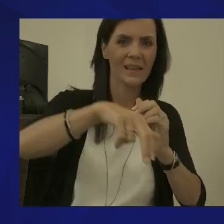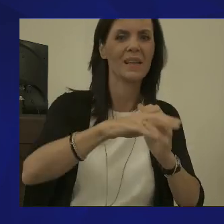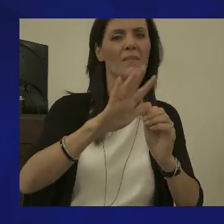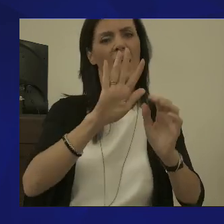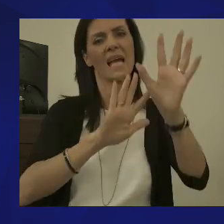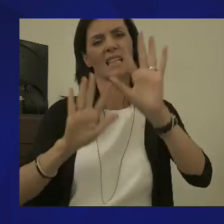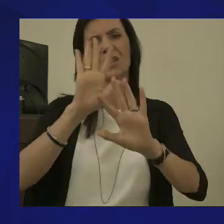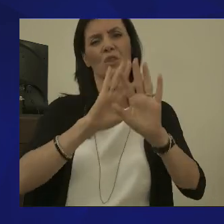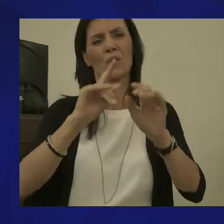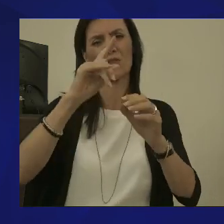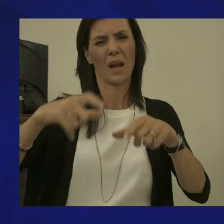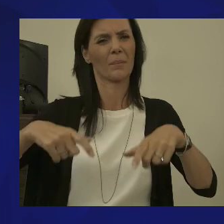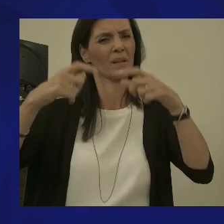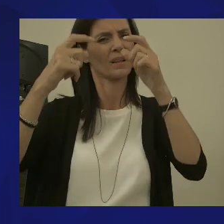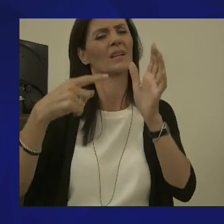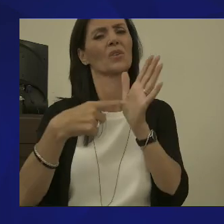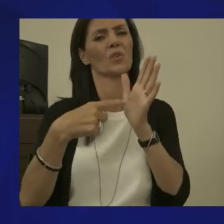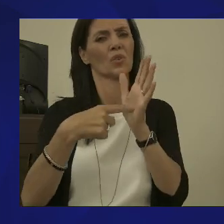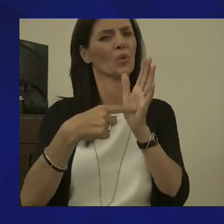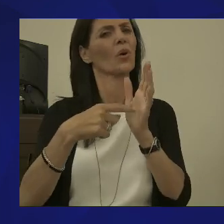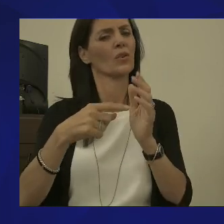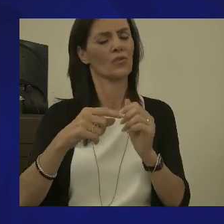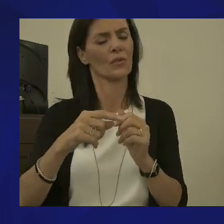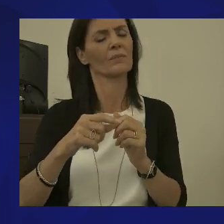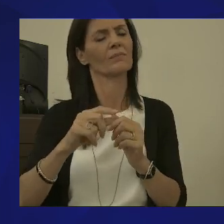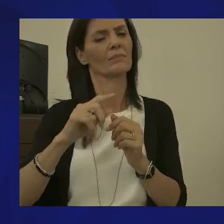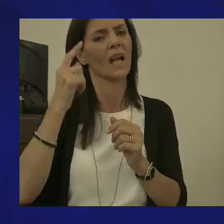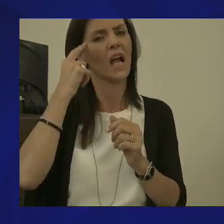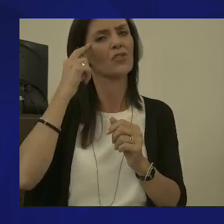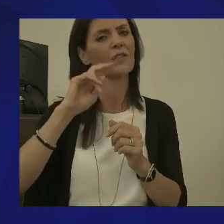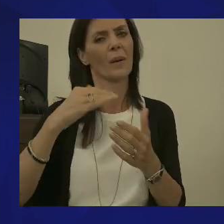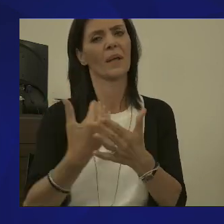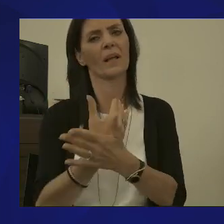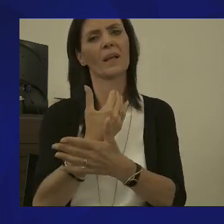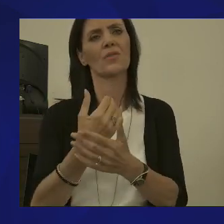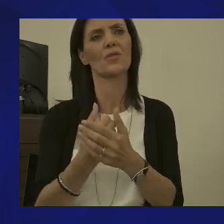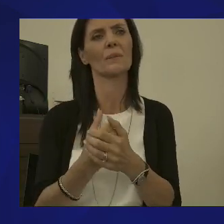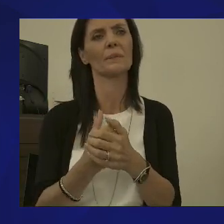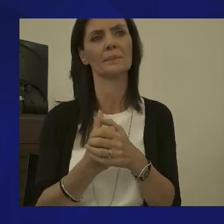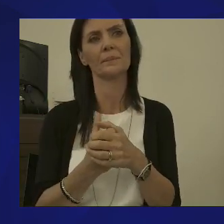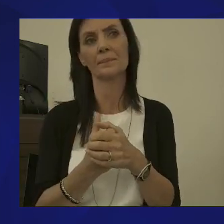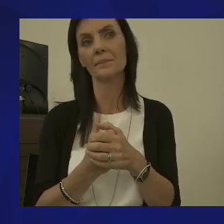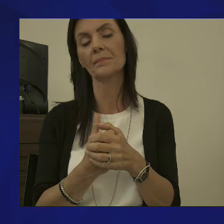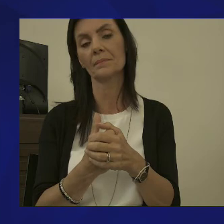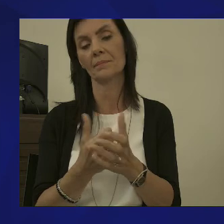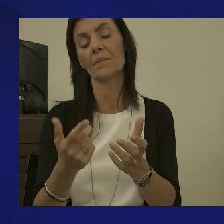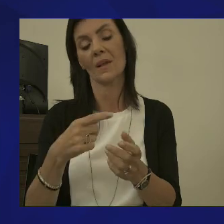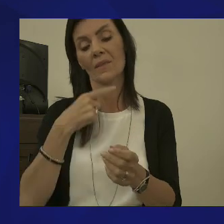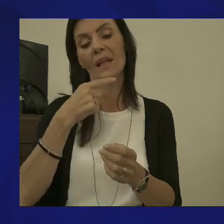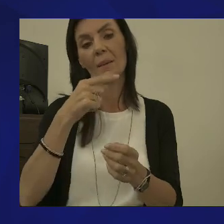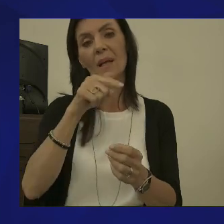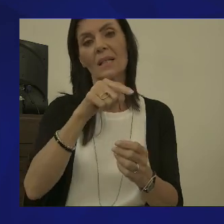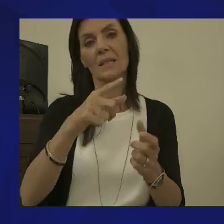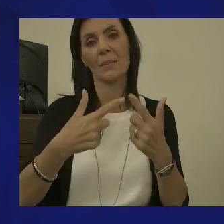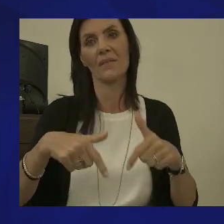והעיצוב של הבניין שהוא באמת דורש עיבוד נוסף, רק את הנושא הזה. אז אם ככה אין צורך להצביע ונוריד את ההסתייגות. בסדר, ונדבר על זה בוועדה.